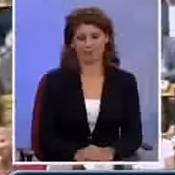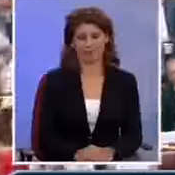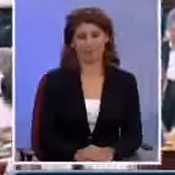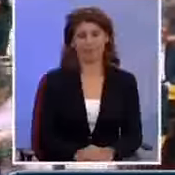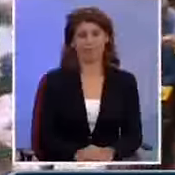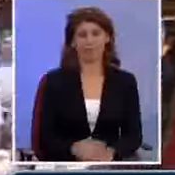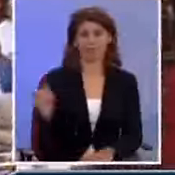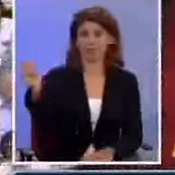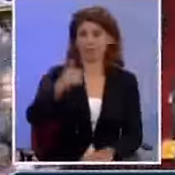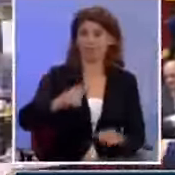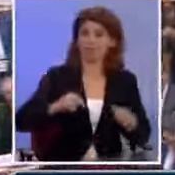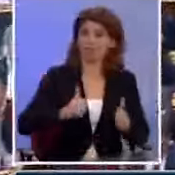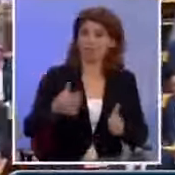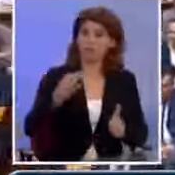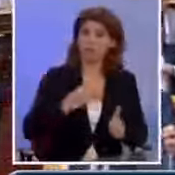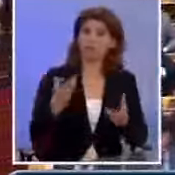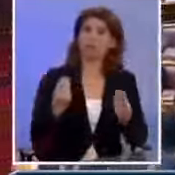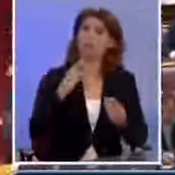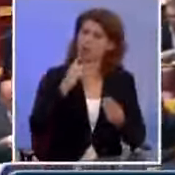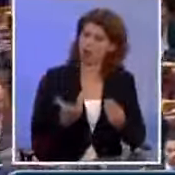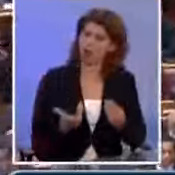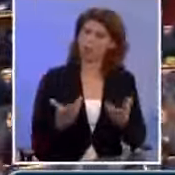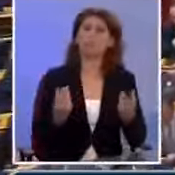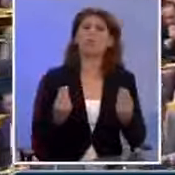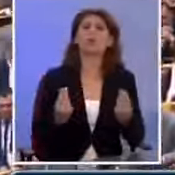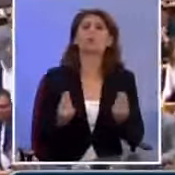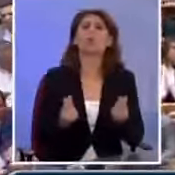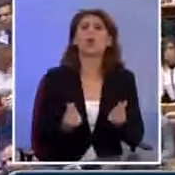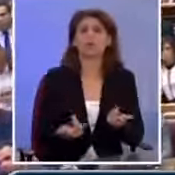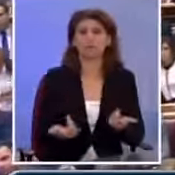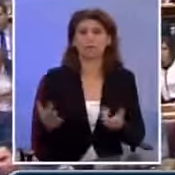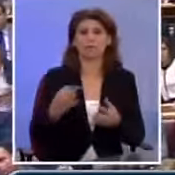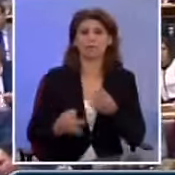Τόλμησαν να μας πούν σε διάφορες γλώσσες και με διάφορους τρόπους.